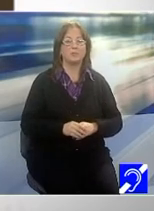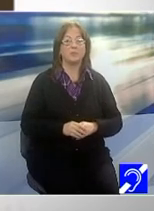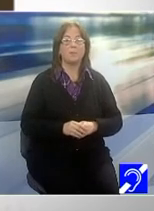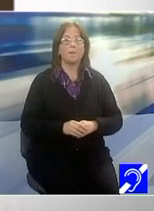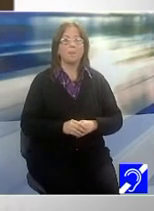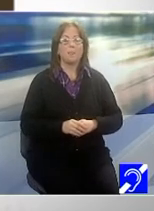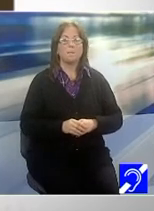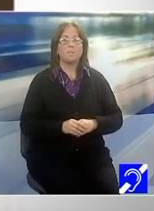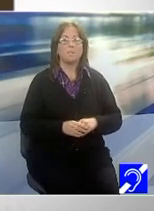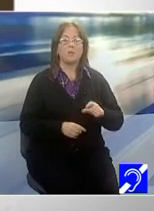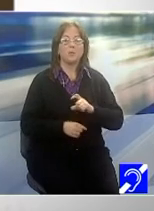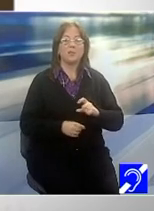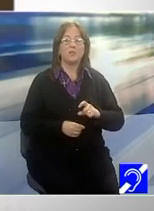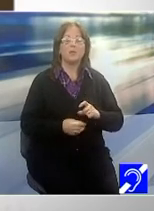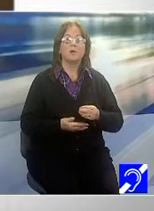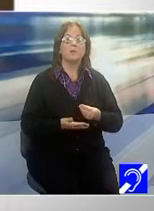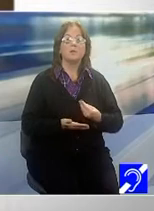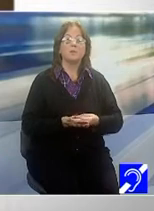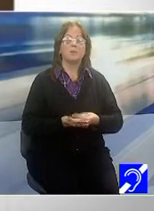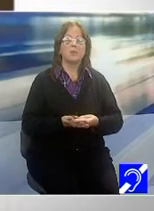Motivul pentru care sunt astăzi,